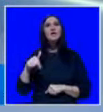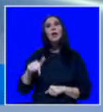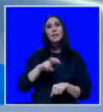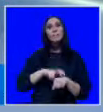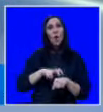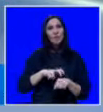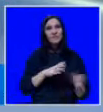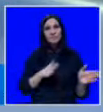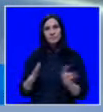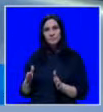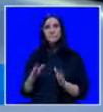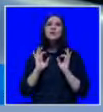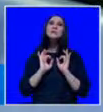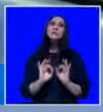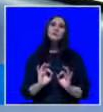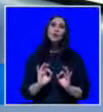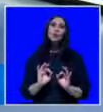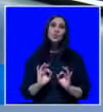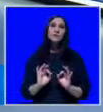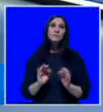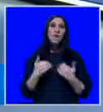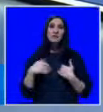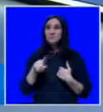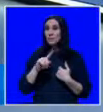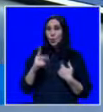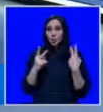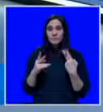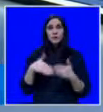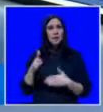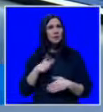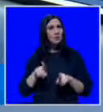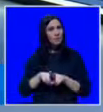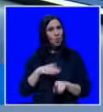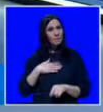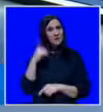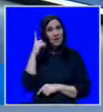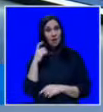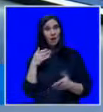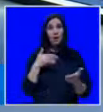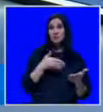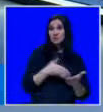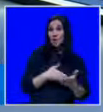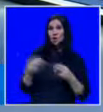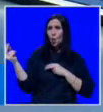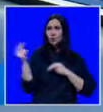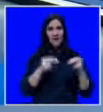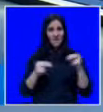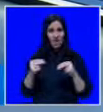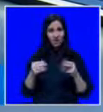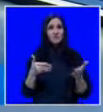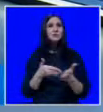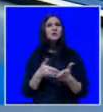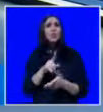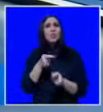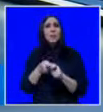Донев? Със сигурност, ама аз не мога да разбера, след като има сигнали срещу съветници, защо